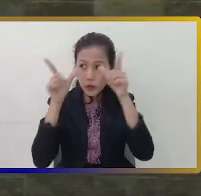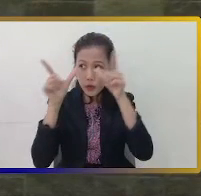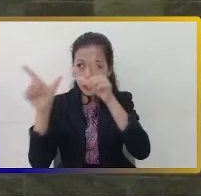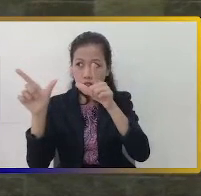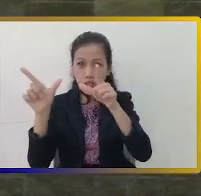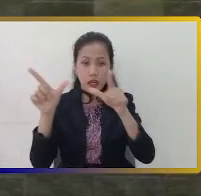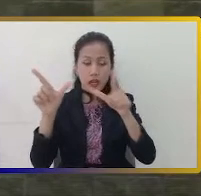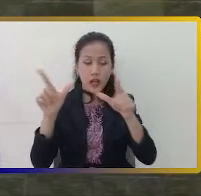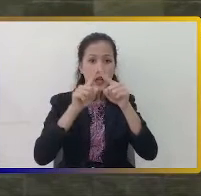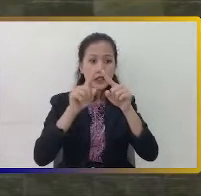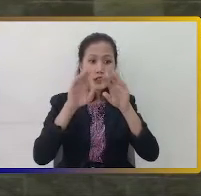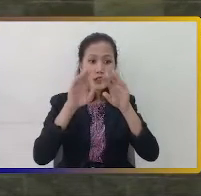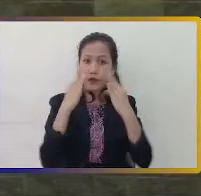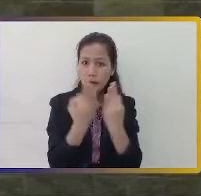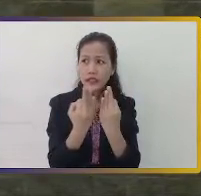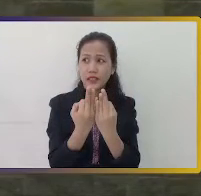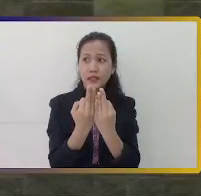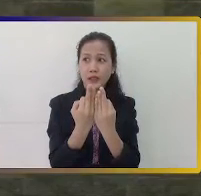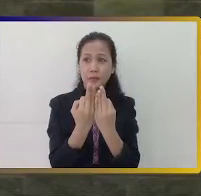it's